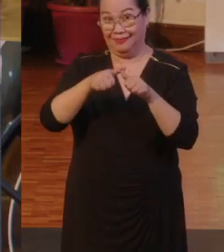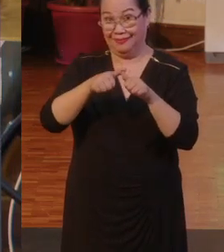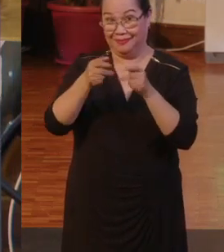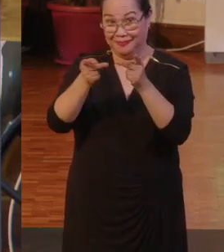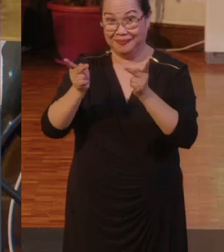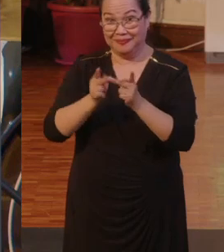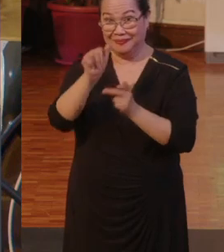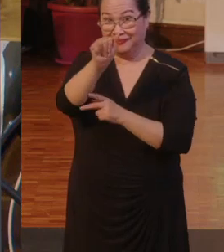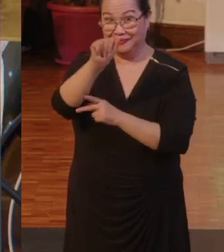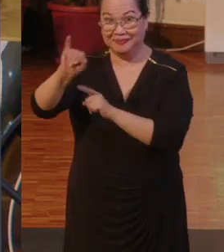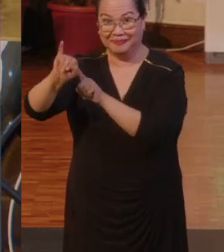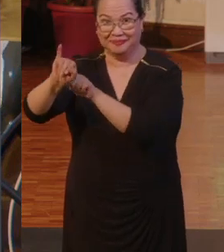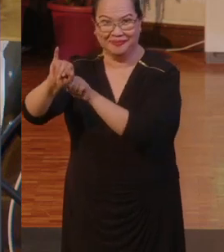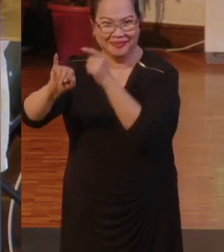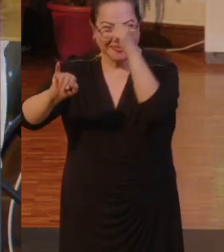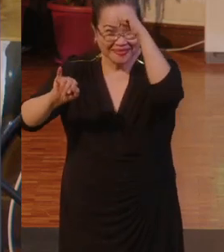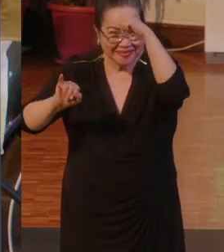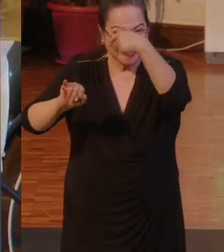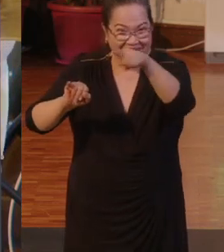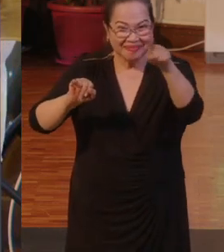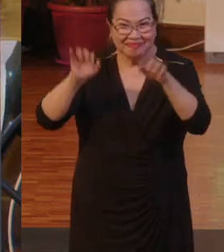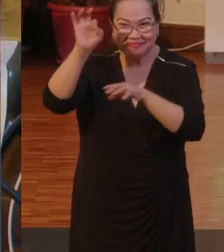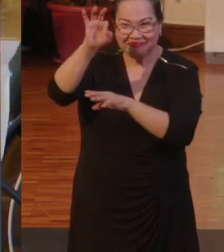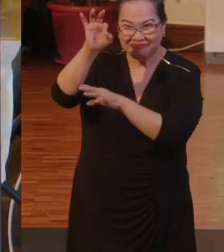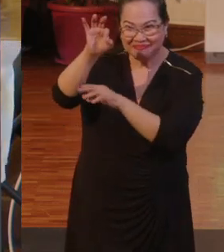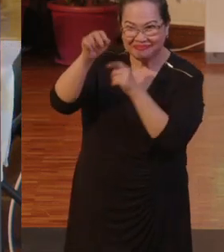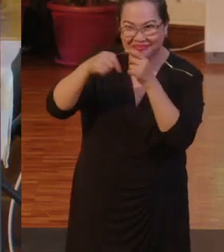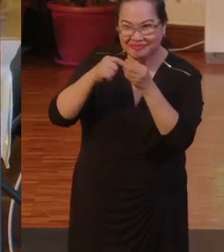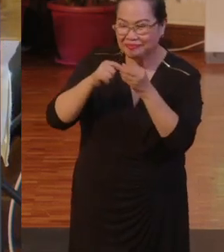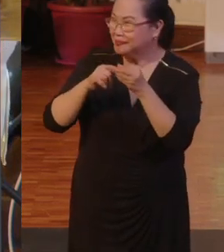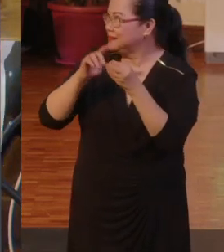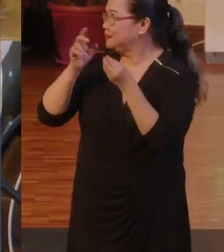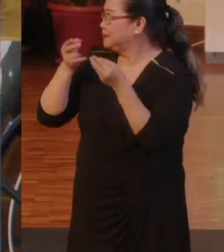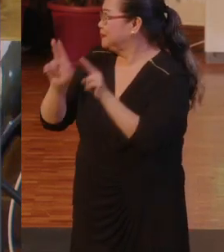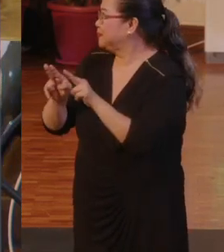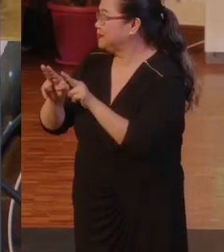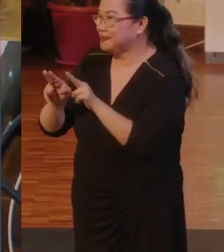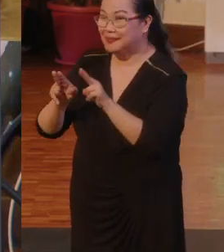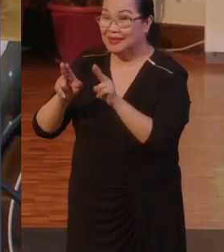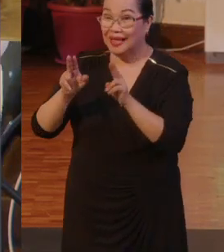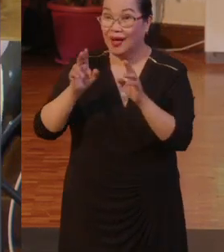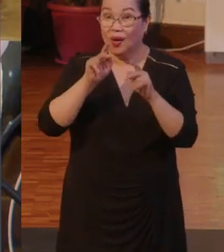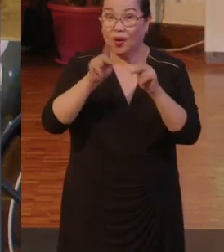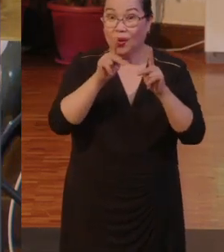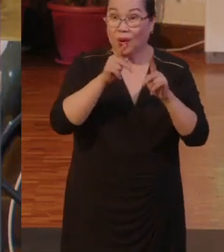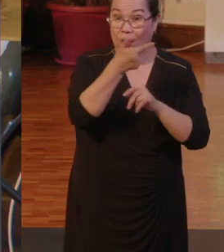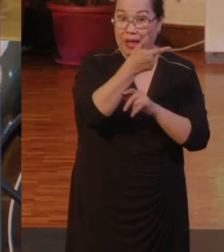Therefore, we also will serve the Lord, for He is our God." Nagpasya sila,